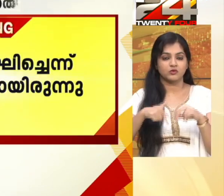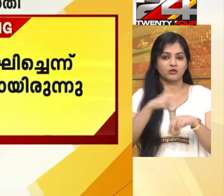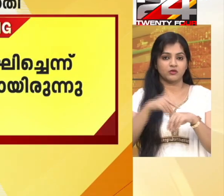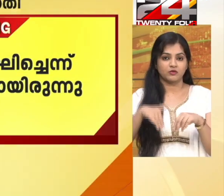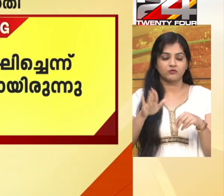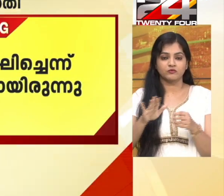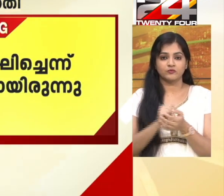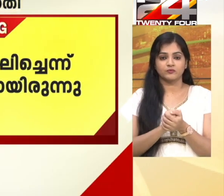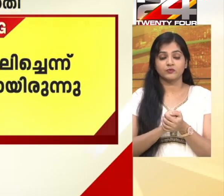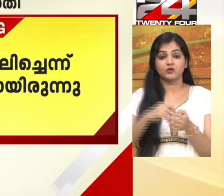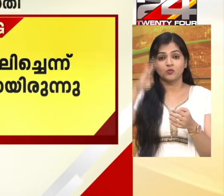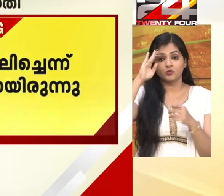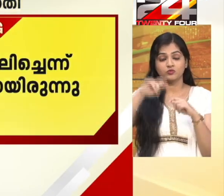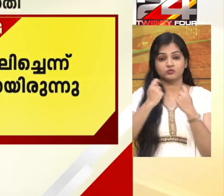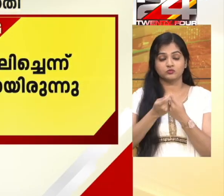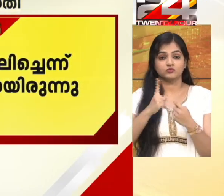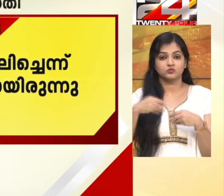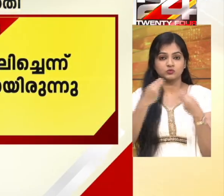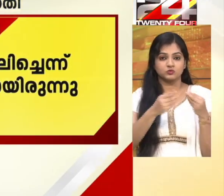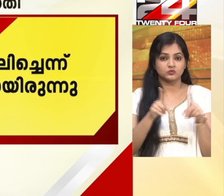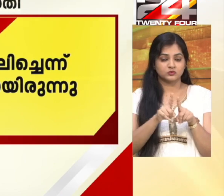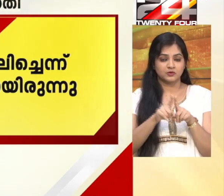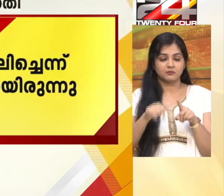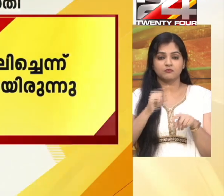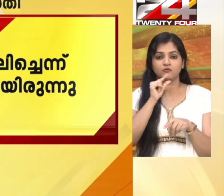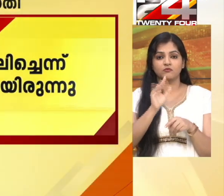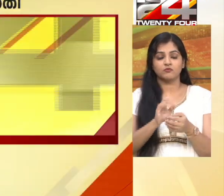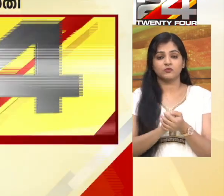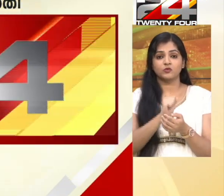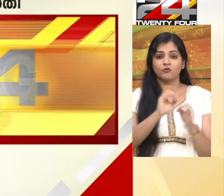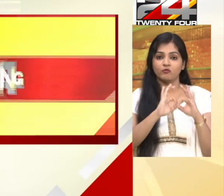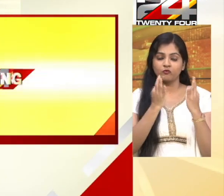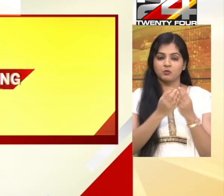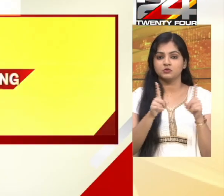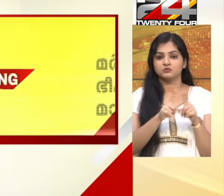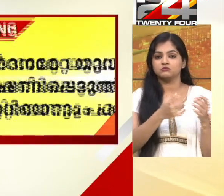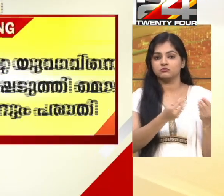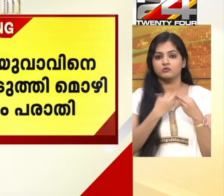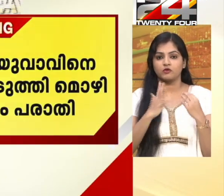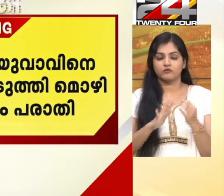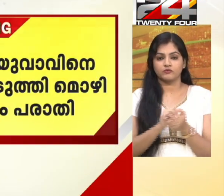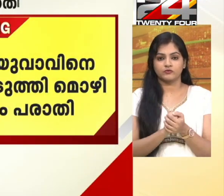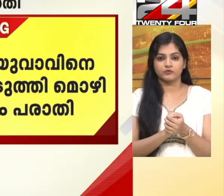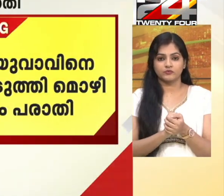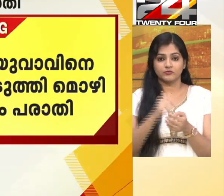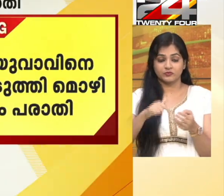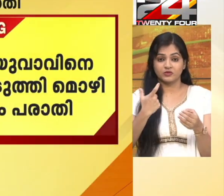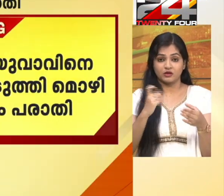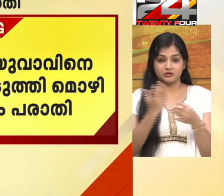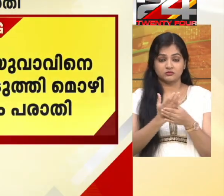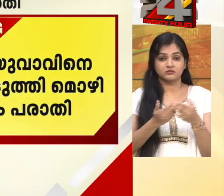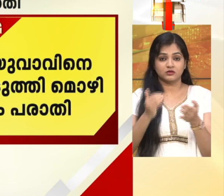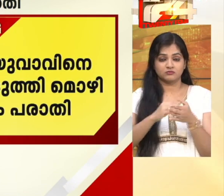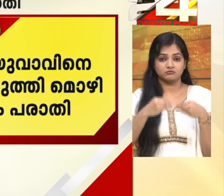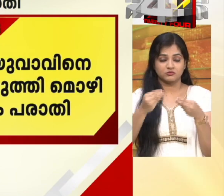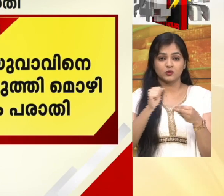അങ്ങനെ ഭീഷണിപ്പെടുത്തി എന്ന രൂപത്തിൽ തന്നെയാണ് പറഞ്ഞത് വീട്ടുകാരും അതേ നിലയ്ക്ക് തന്നെയാണ് പറഞ്ഞത് പക്ഷേ ഇപ്പോൾ ഈ കാര്യത്തിലുള്ള പരാതി നൽകണം